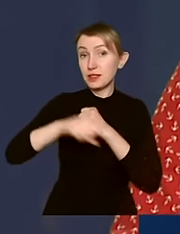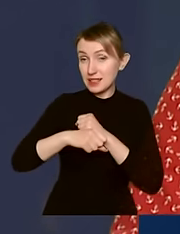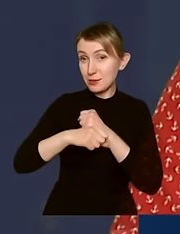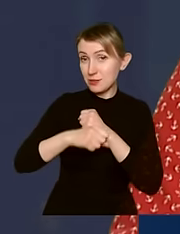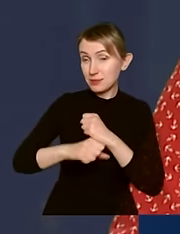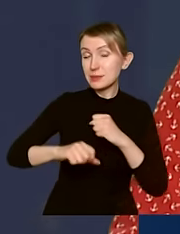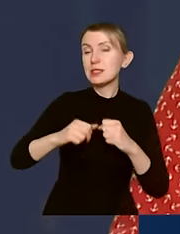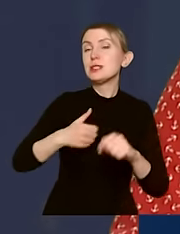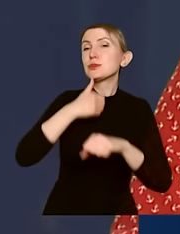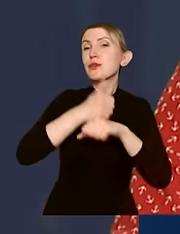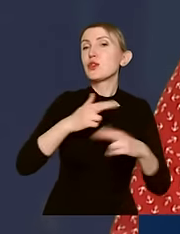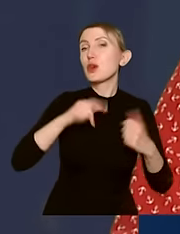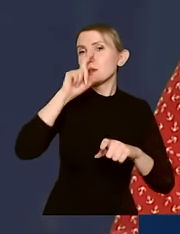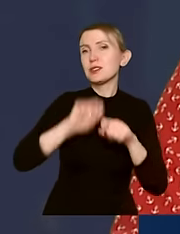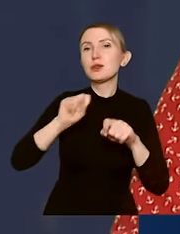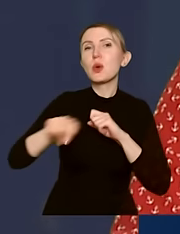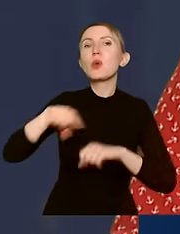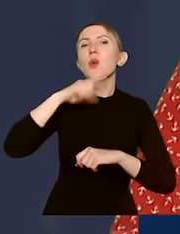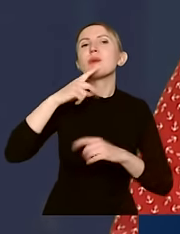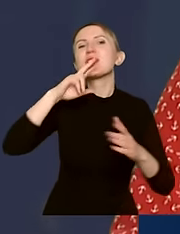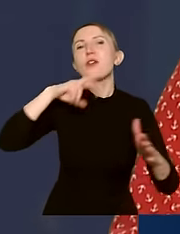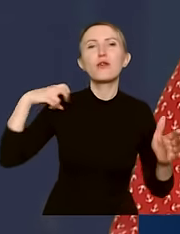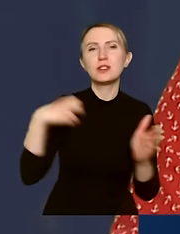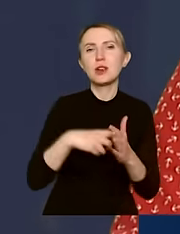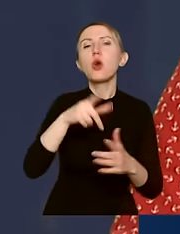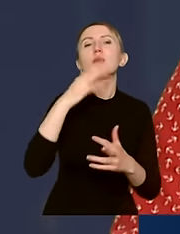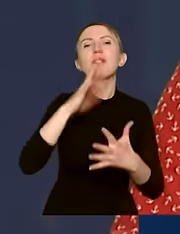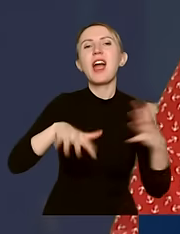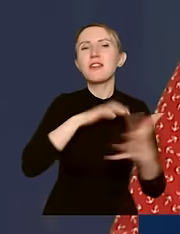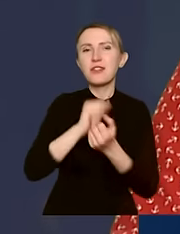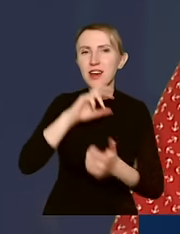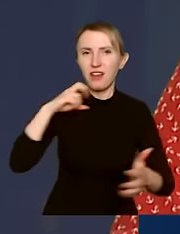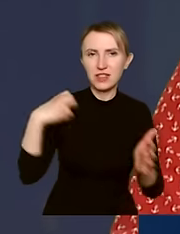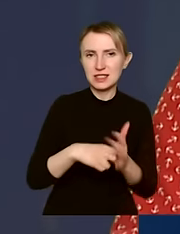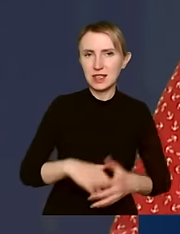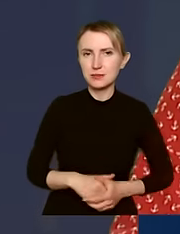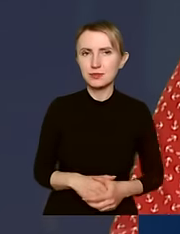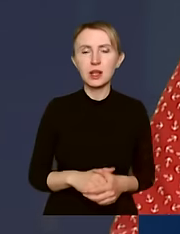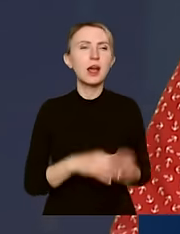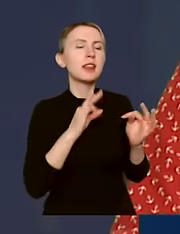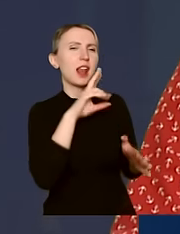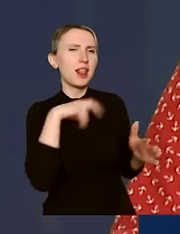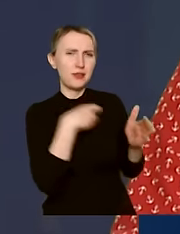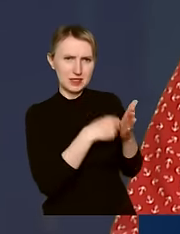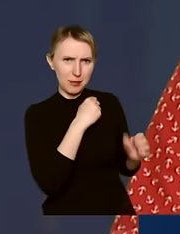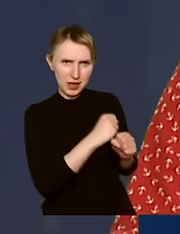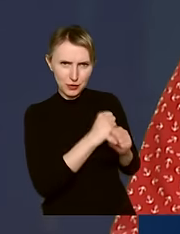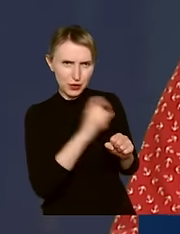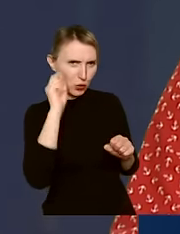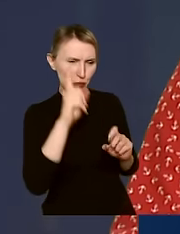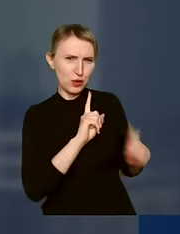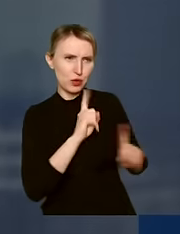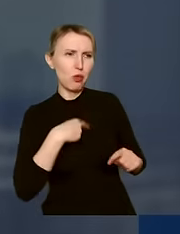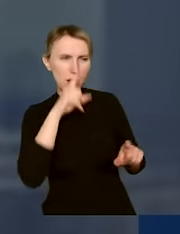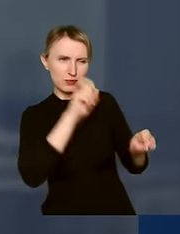do kłamstwa wizowego. Oni to nazywali aferą wizową. Chyba teraz o wizach pracowniczych rozmawiacie głównie, bo ja śledzę te